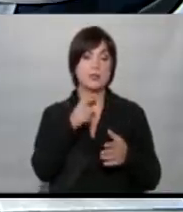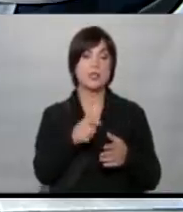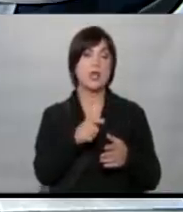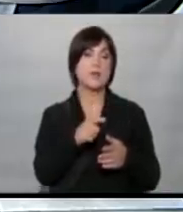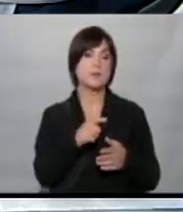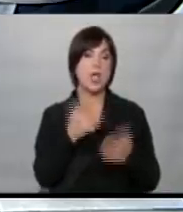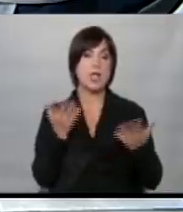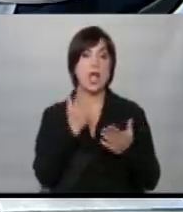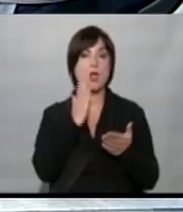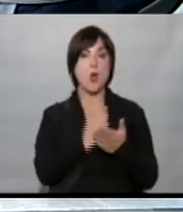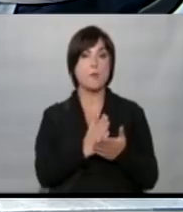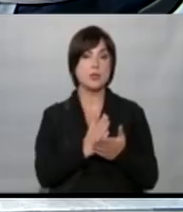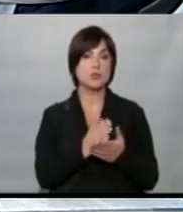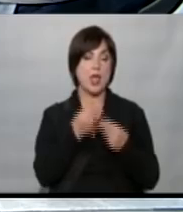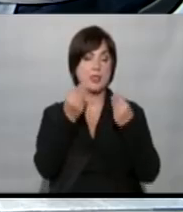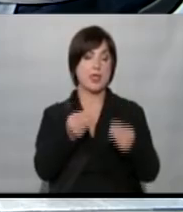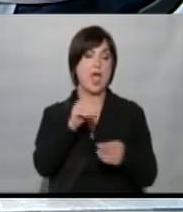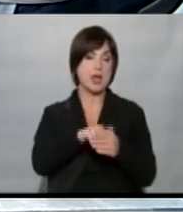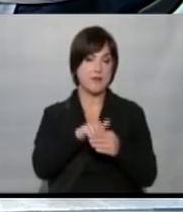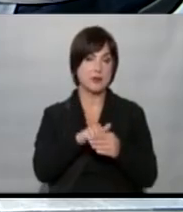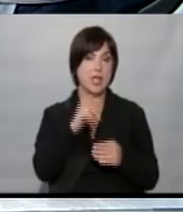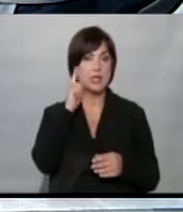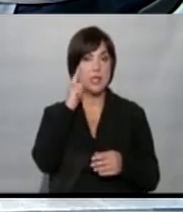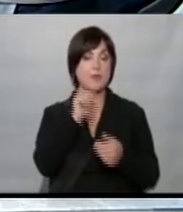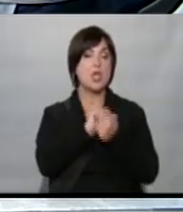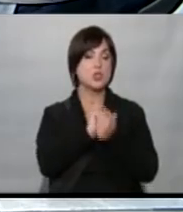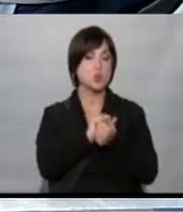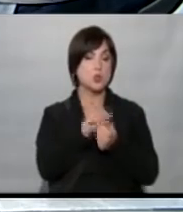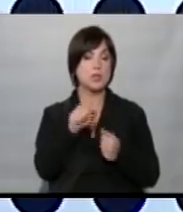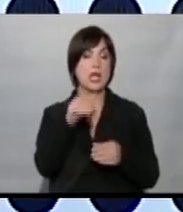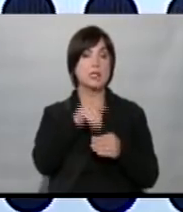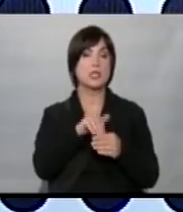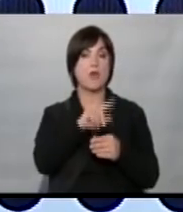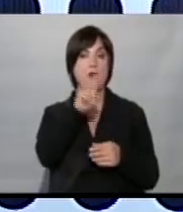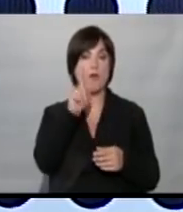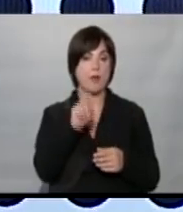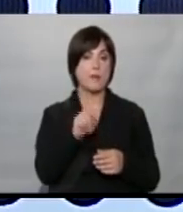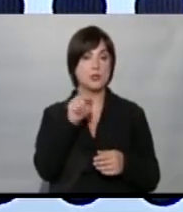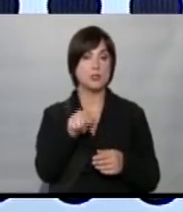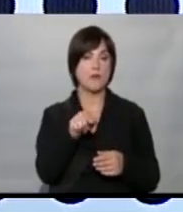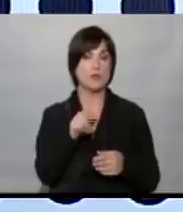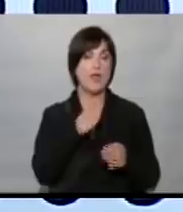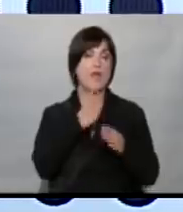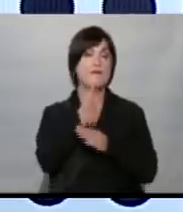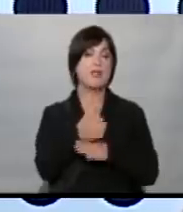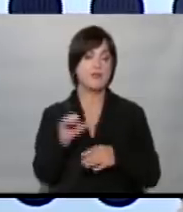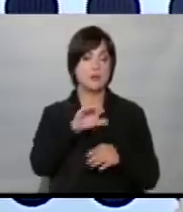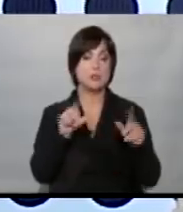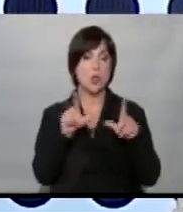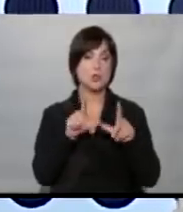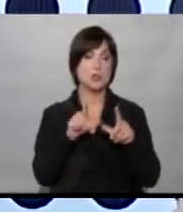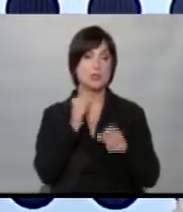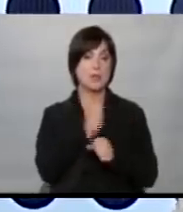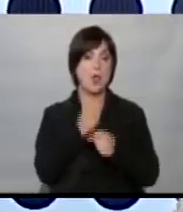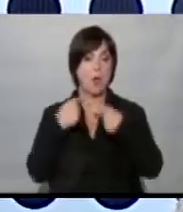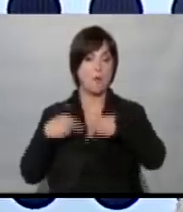на како беше даден референдумов. Знам историски дека за референдумски прашања, поготово за прашање за влез во ЕУ, се